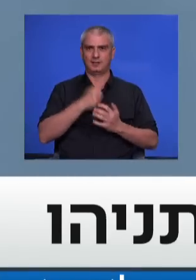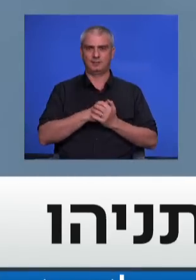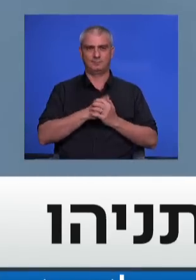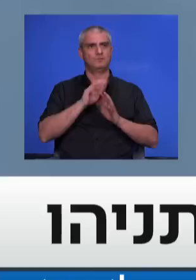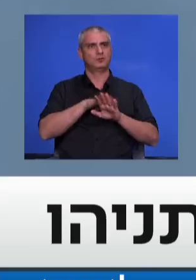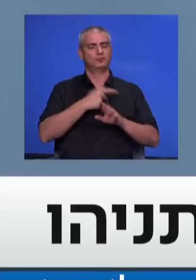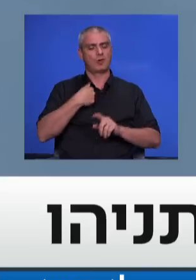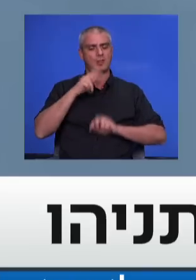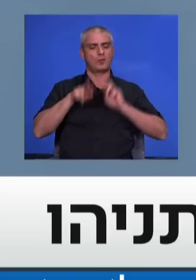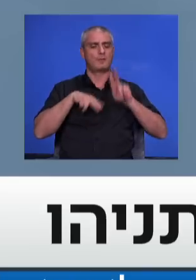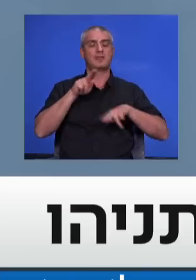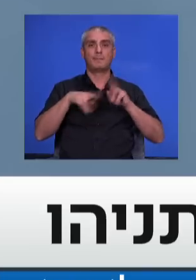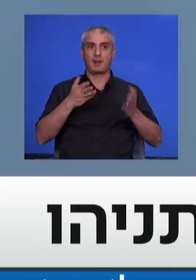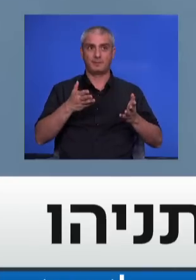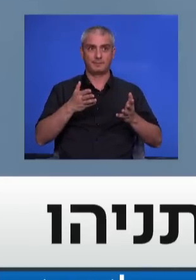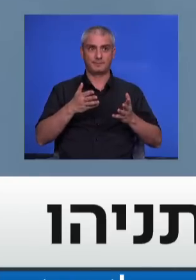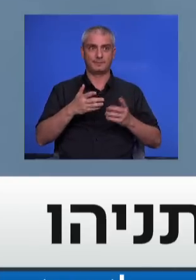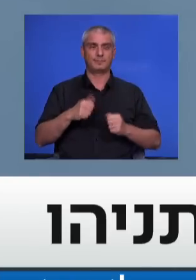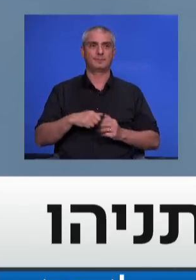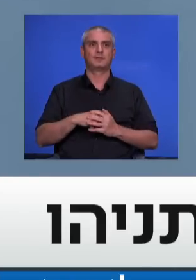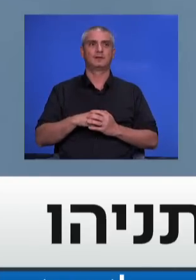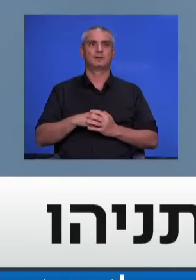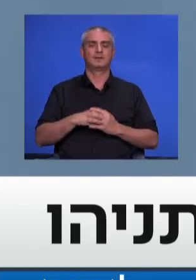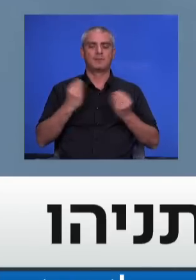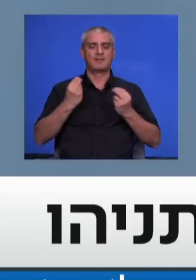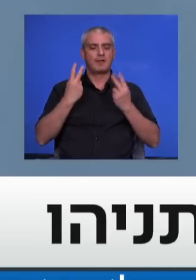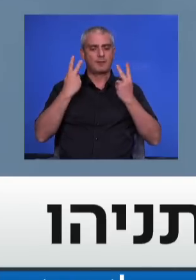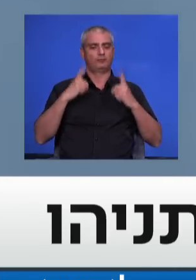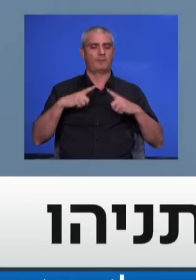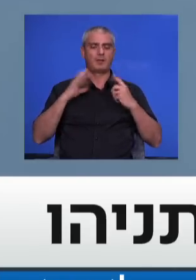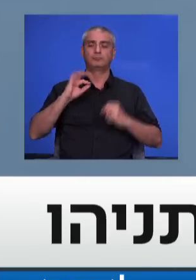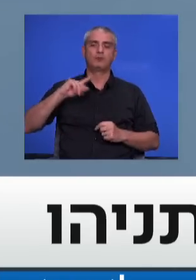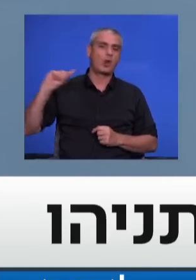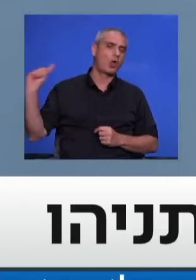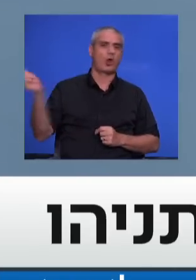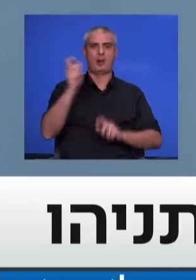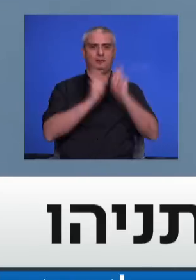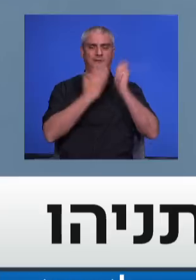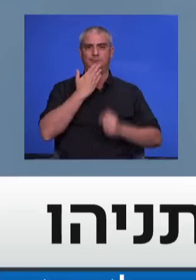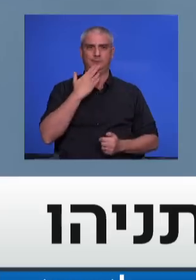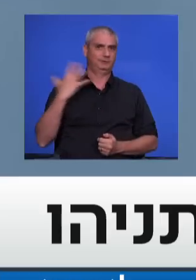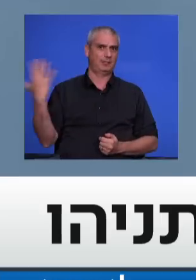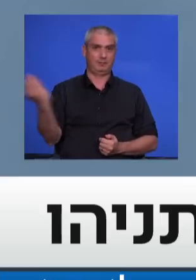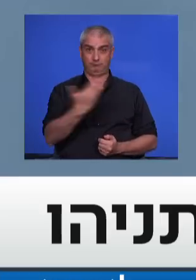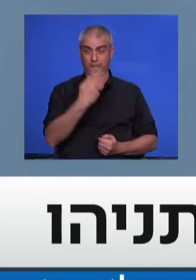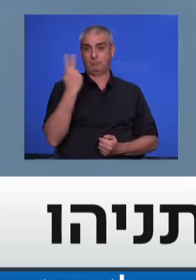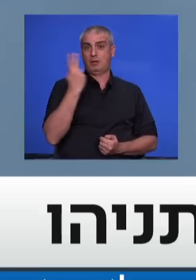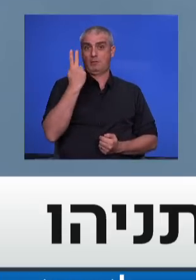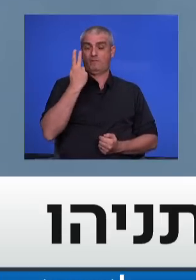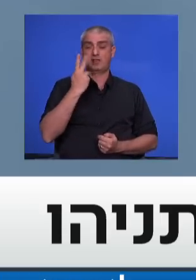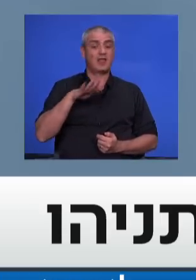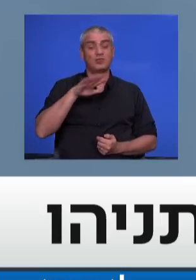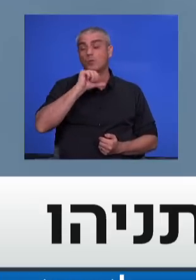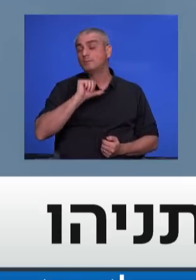אנחנו מטפלים בחיים החשובים לטובת כל אזרחי ישראל. וכמובן שהתחום